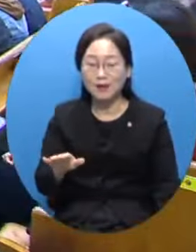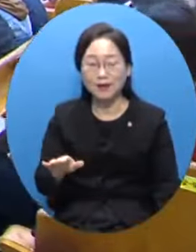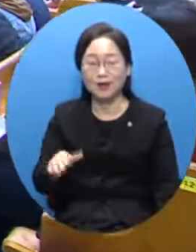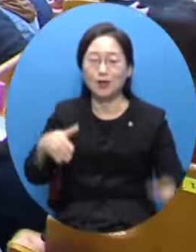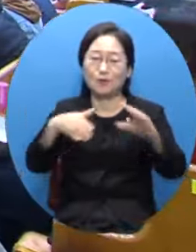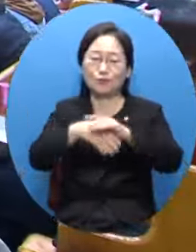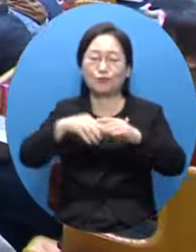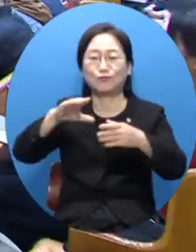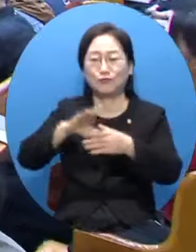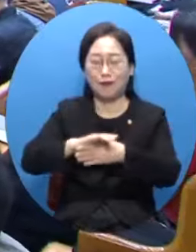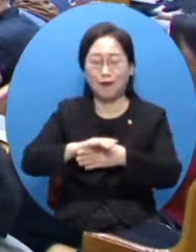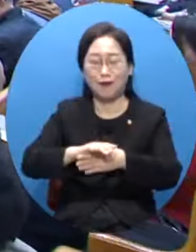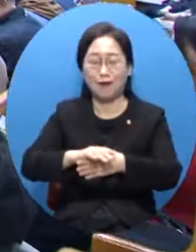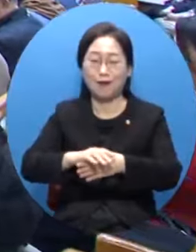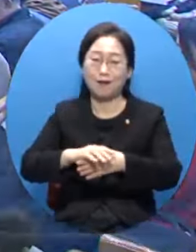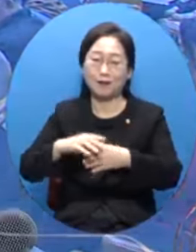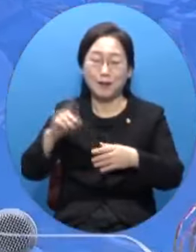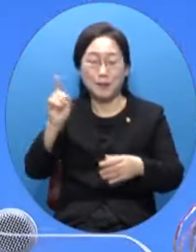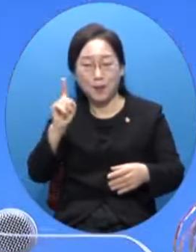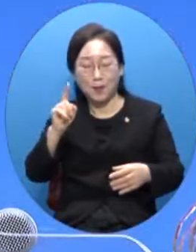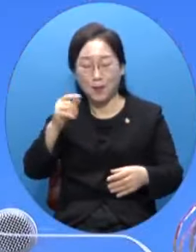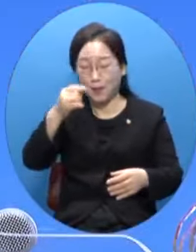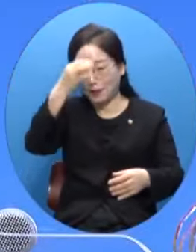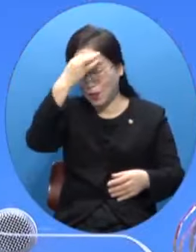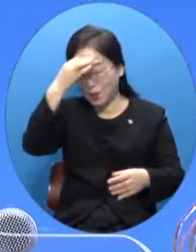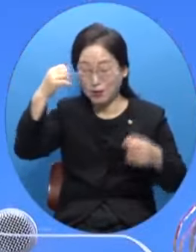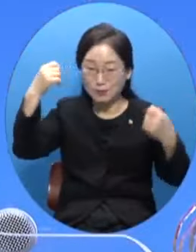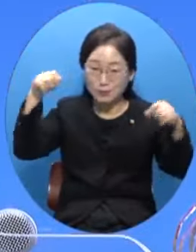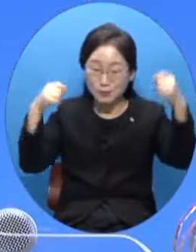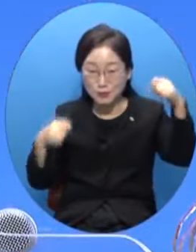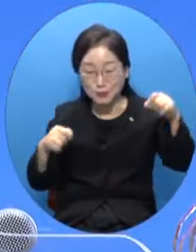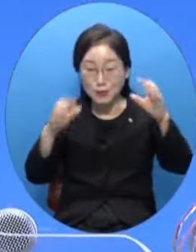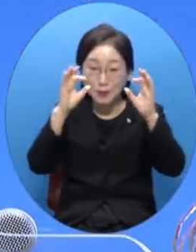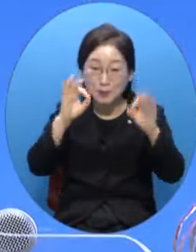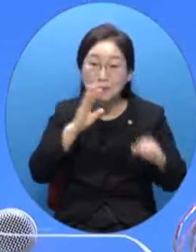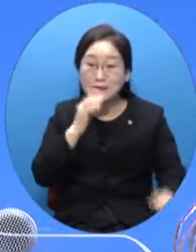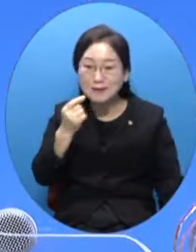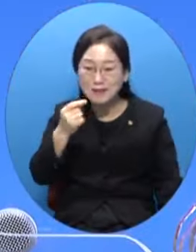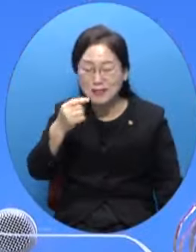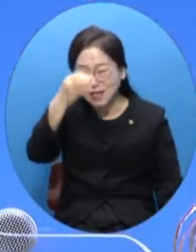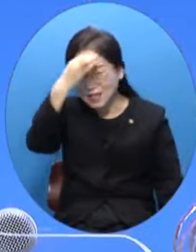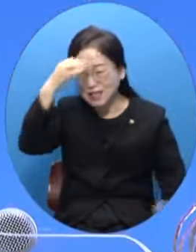문화생활을 한다고 가끔 연극도 보고 뮤지컬도 보고 하는데 이 연극은 굉장히 역사 깊습니다.